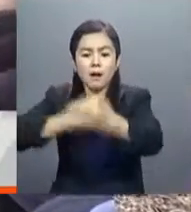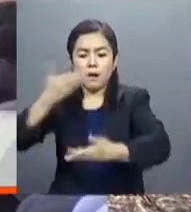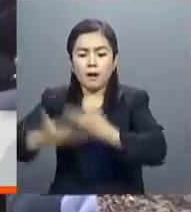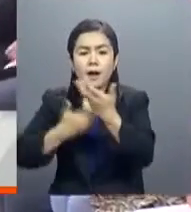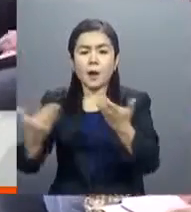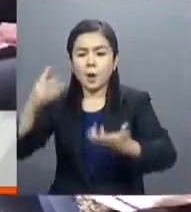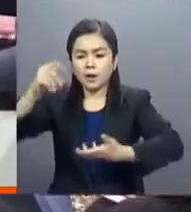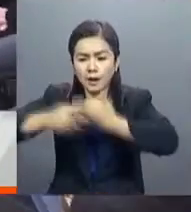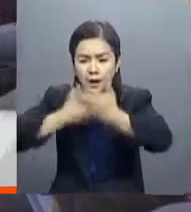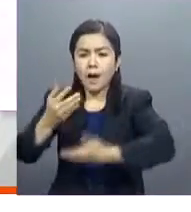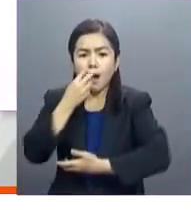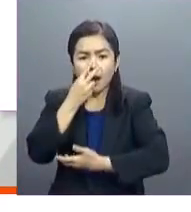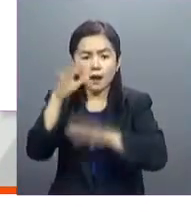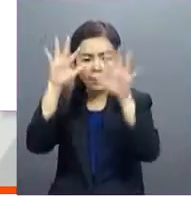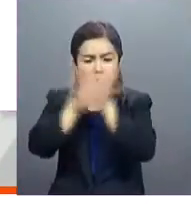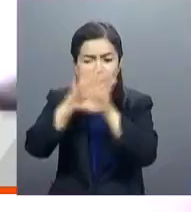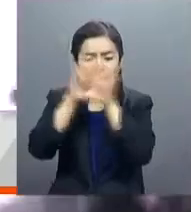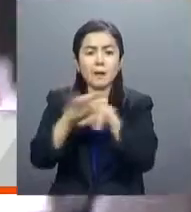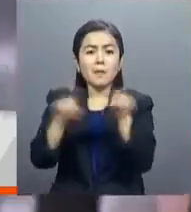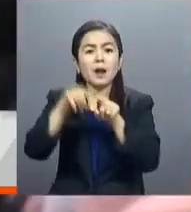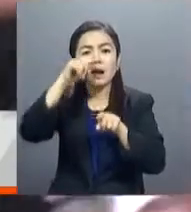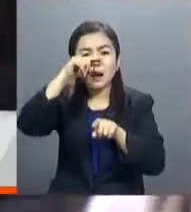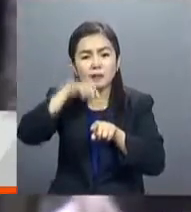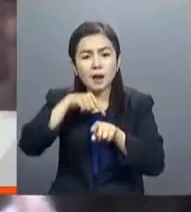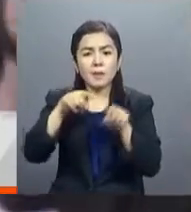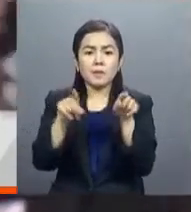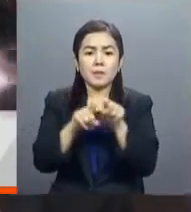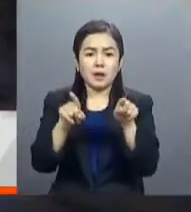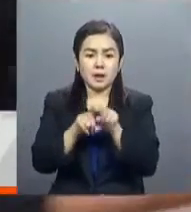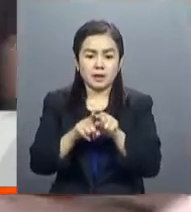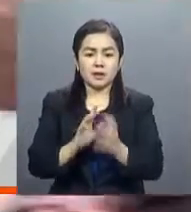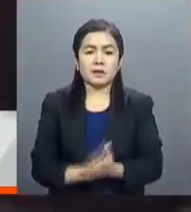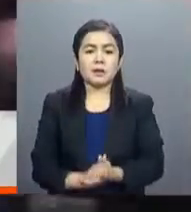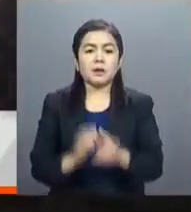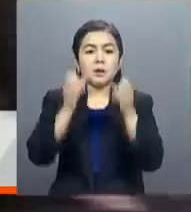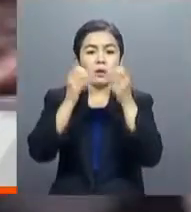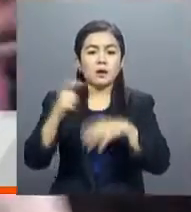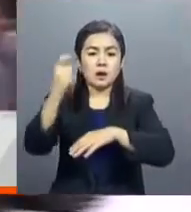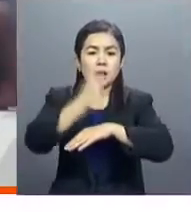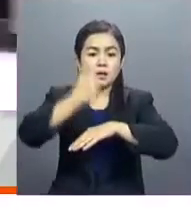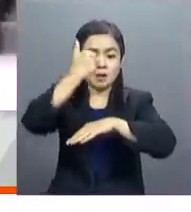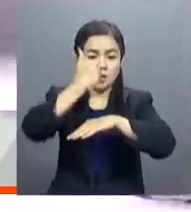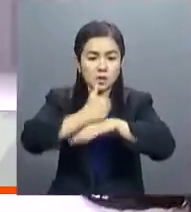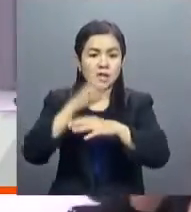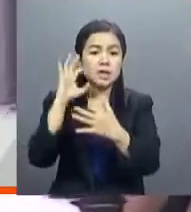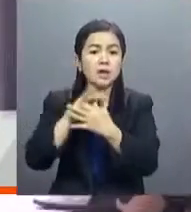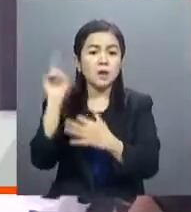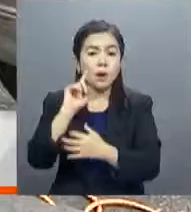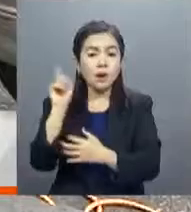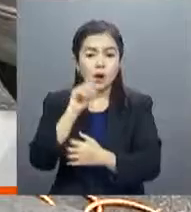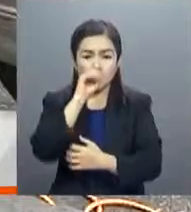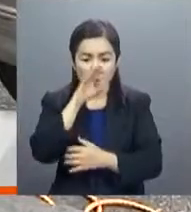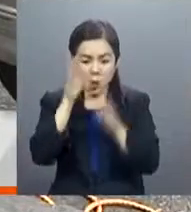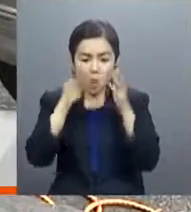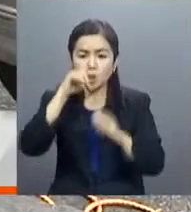านเรานิยมนำมาใช้บรรจุสินค้านางนันทวรรณสกุลตนาคอธิบดีกรมทรัพย์สินทางปัญญาออกมายืนยันว่าคนไ